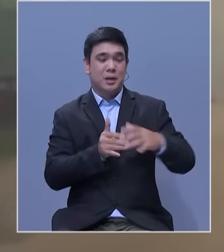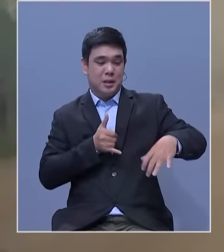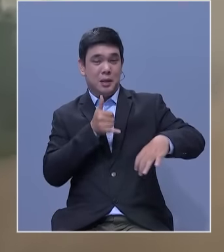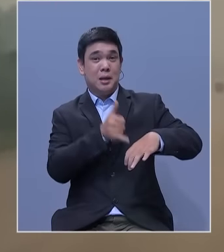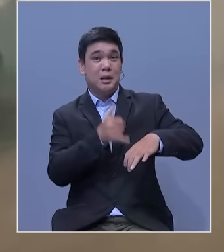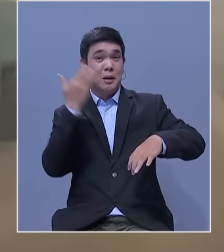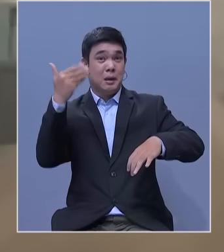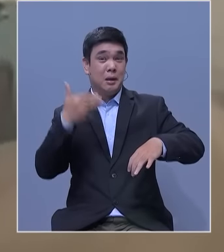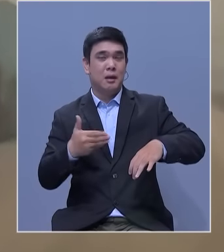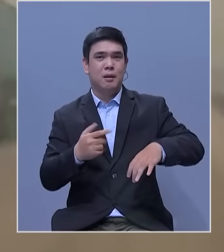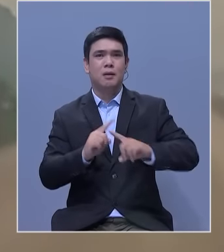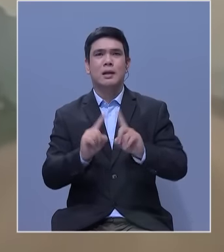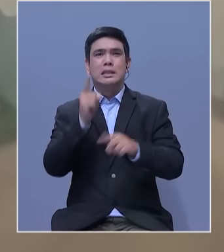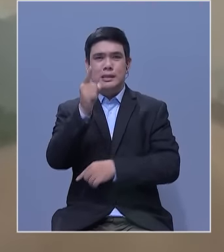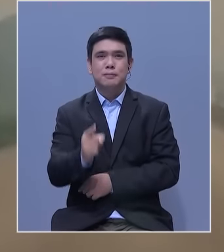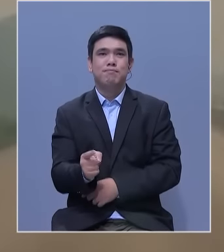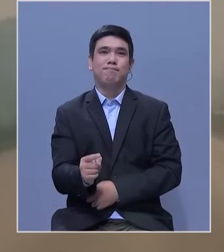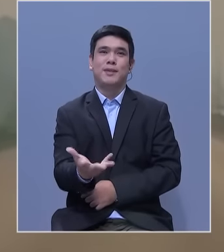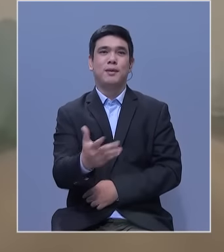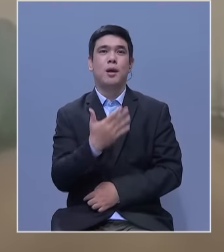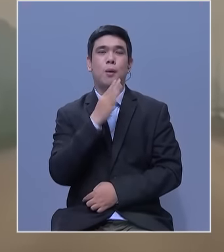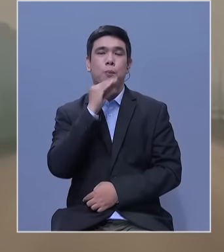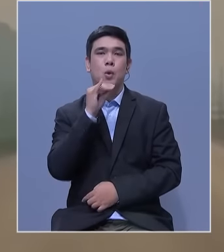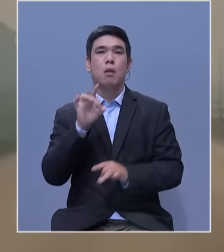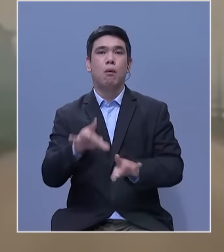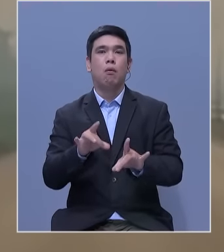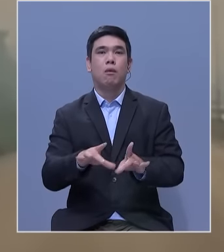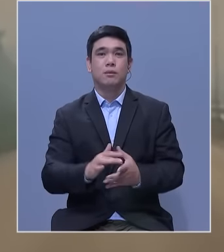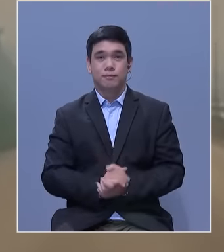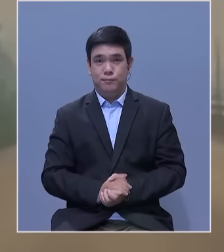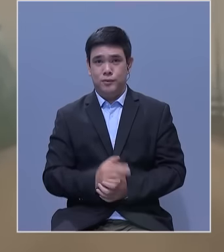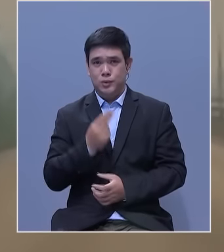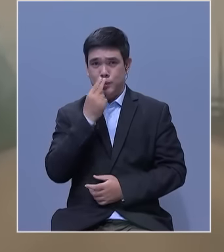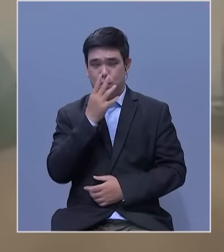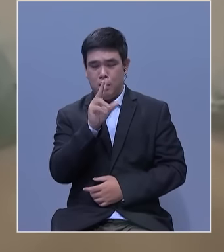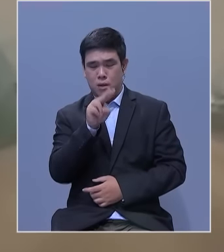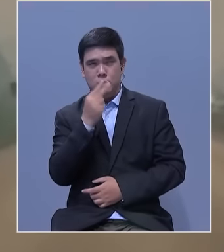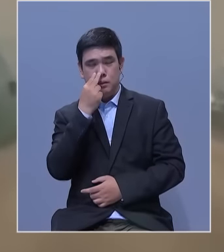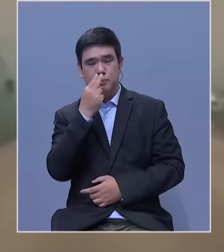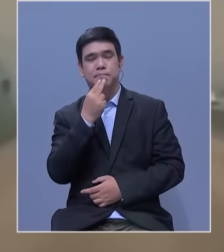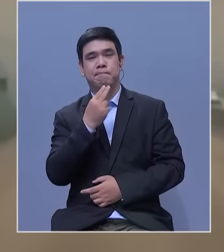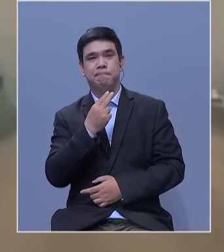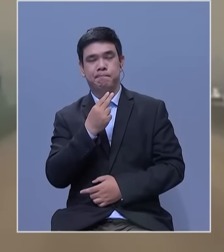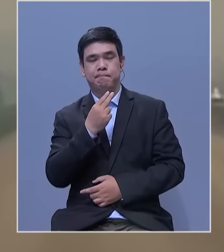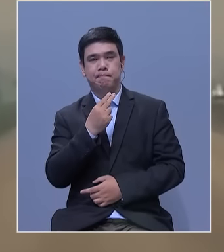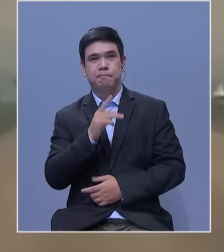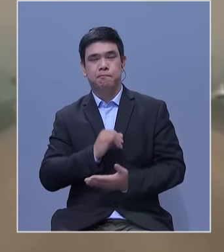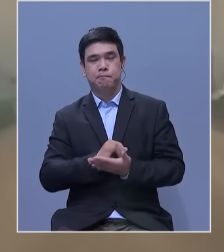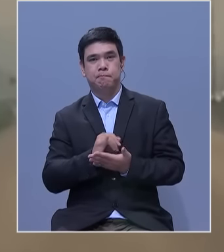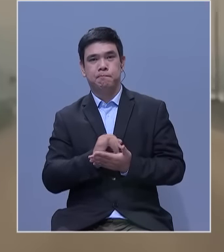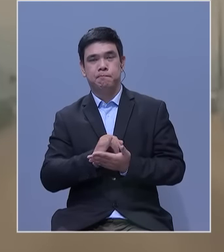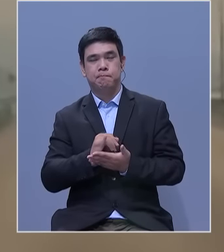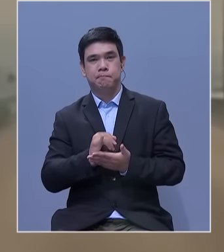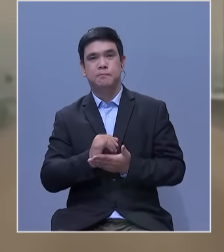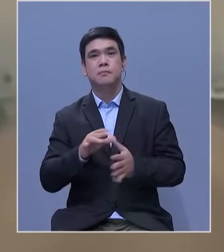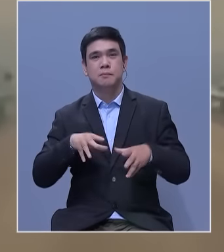ะแต่มันไม่มีจริงหรอกใช่ ไ ห ม เป็นการประชดประชัน อ ะ โอ้แต่ฟังแล้วมันก็ดูจะแทบจะถูกต้องทั้งหมดเลยนะคะ